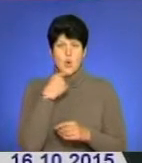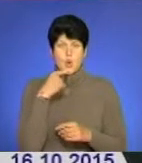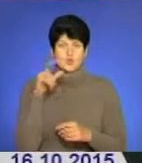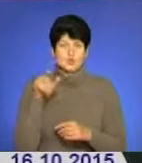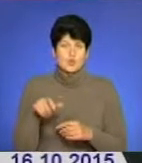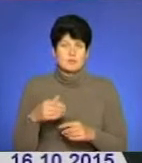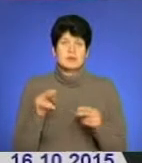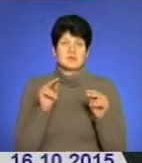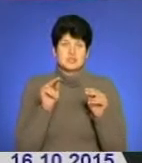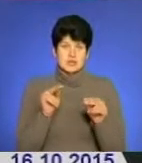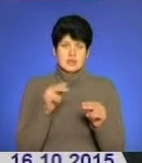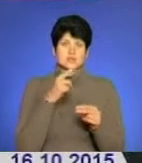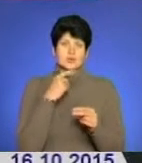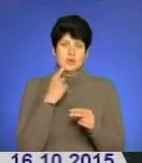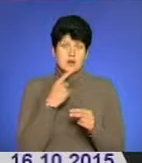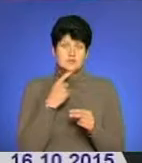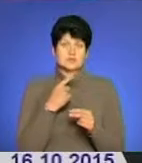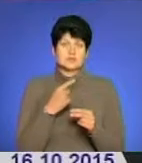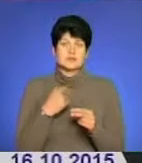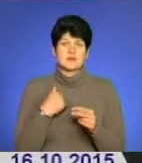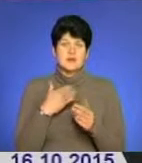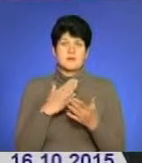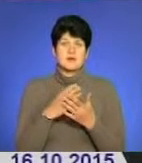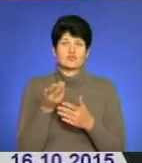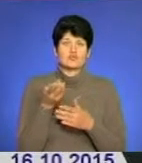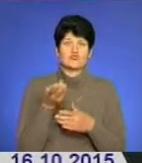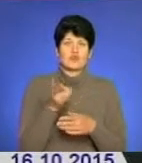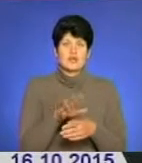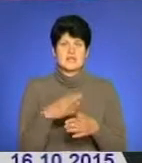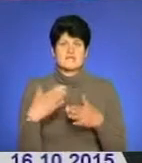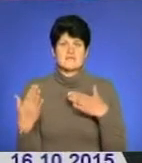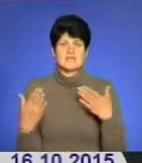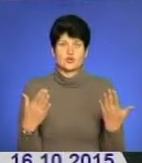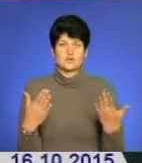чесно кажучи, я маю двояке відношення до